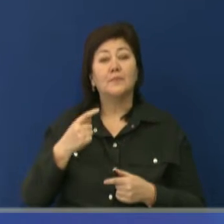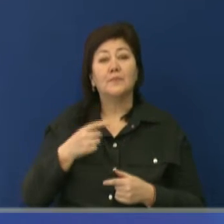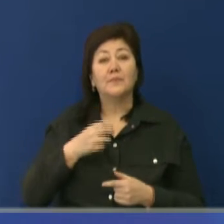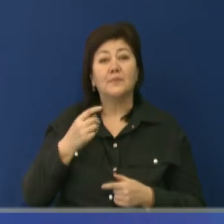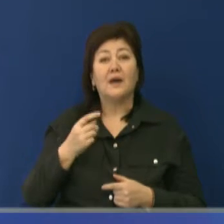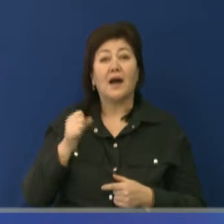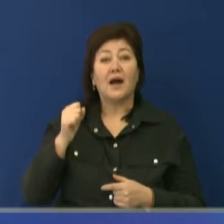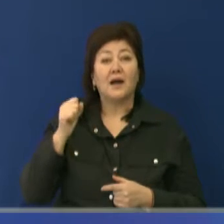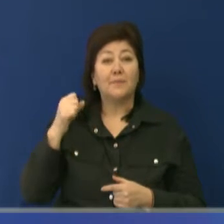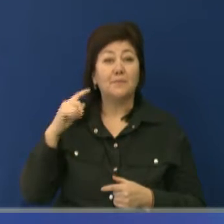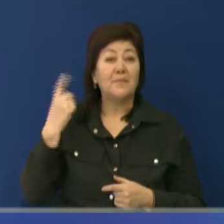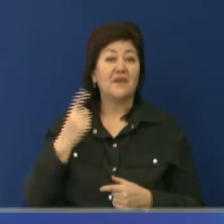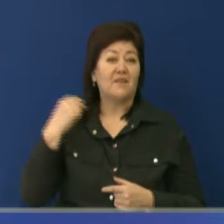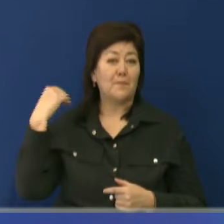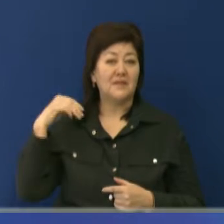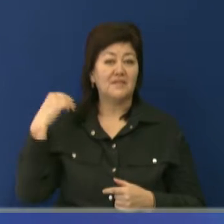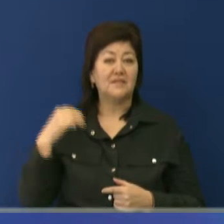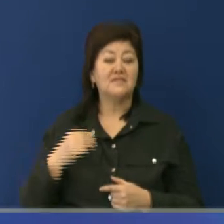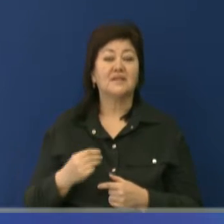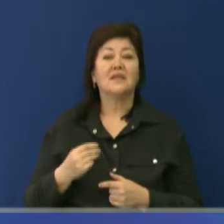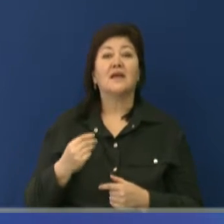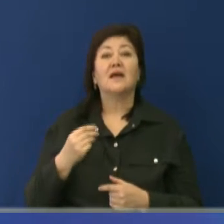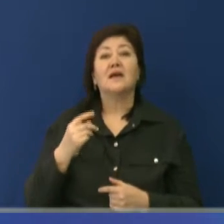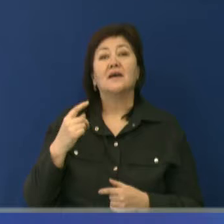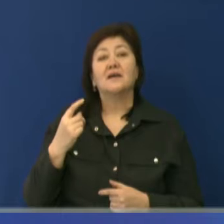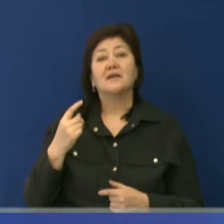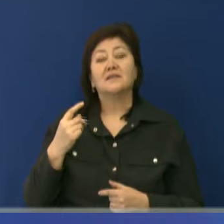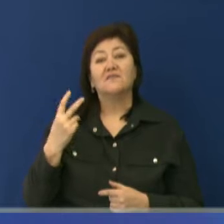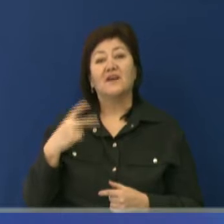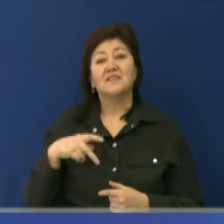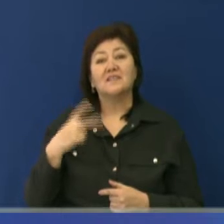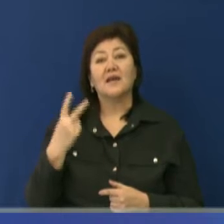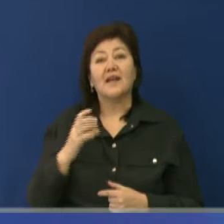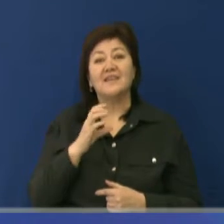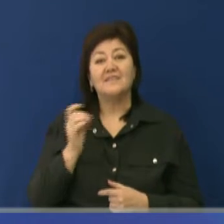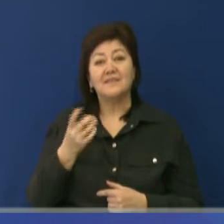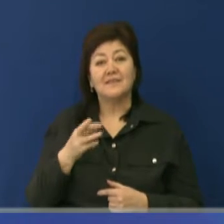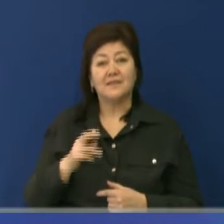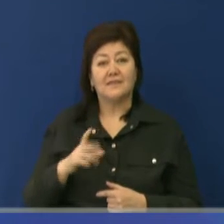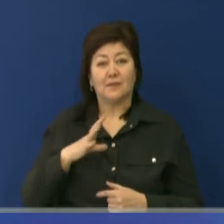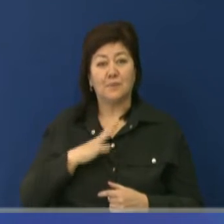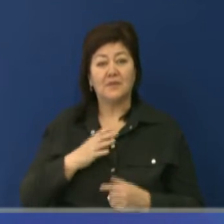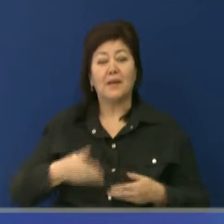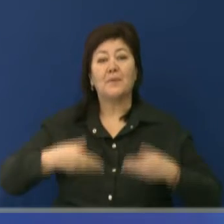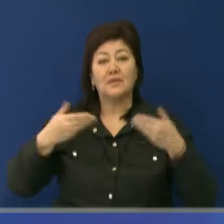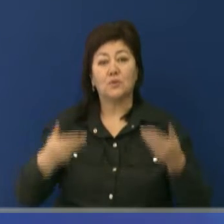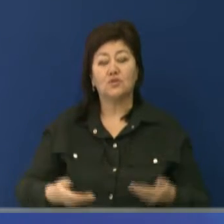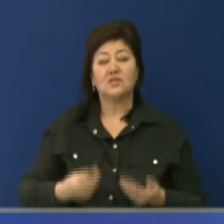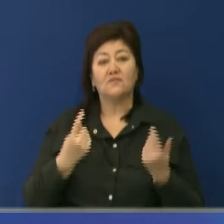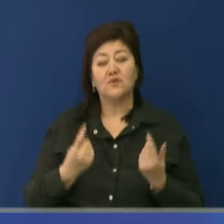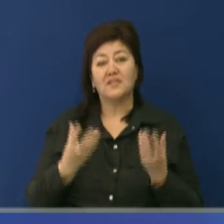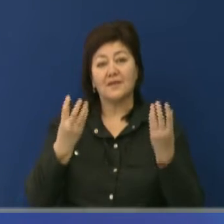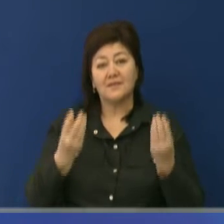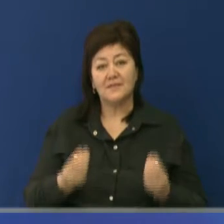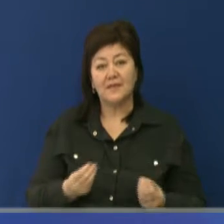Назарбаев 2015 жылғы сәуірде Қазақстан халқы ассамблеясының 22-ші сессиясында жария етті. Бірлік, тұтастық, татулық